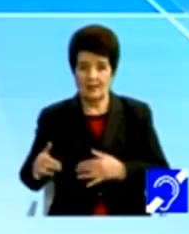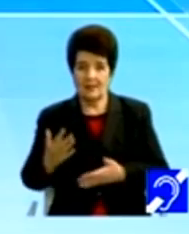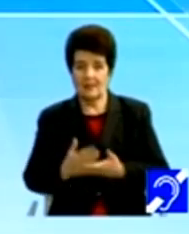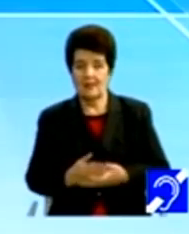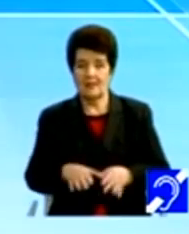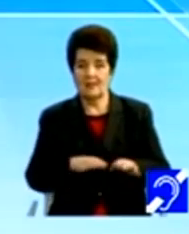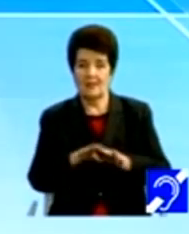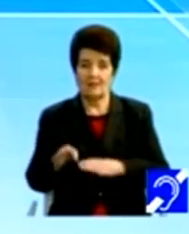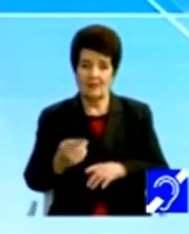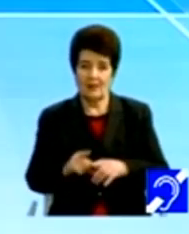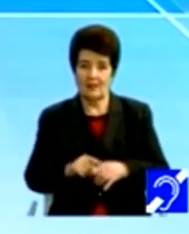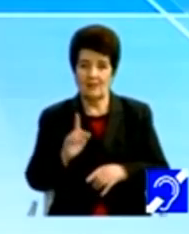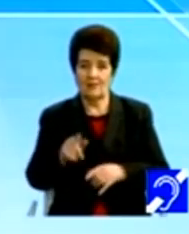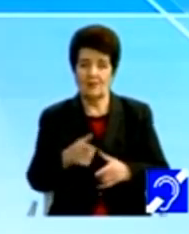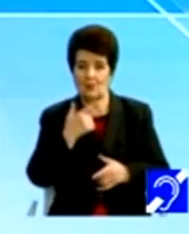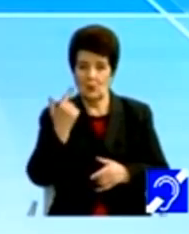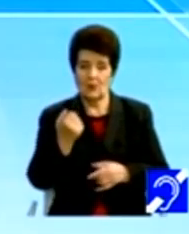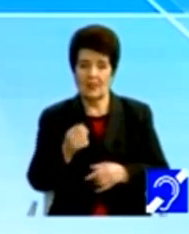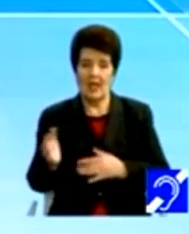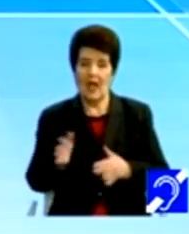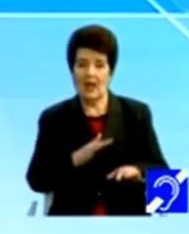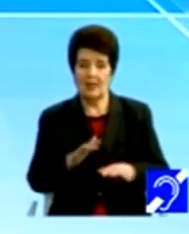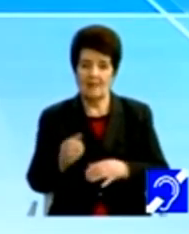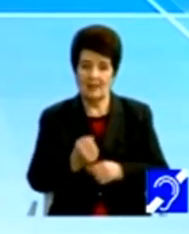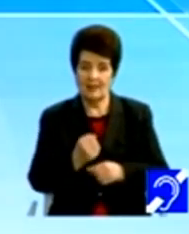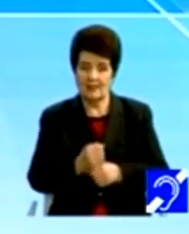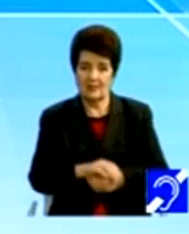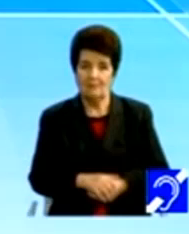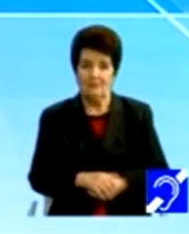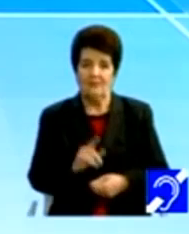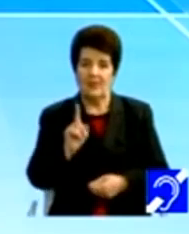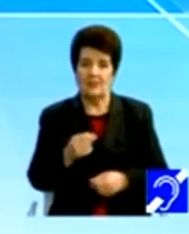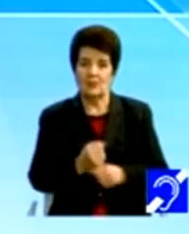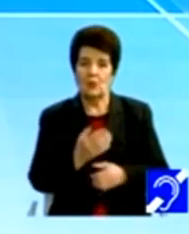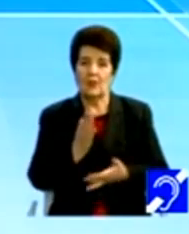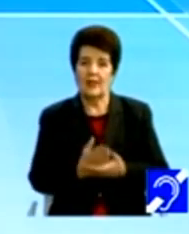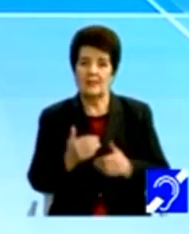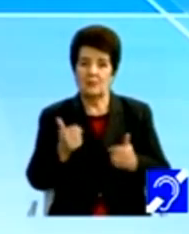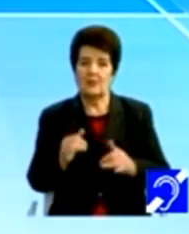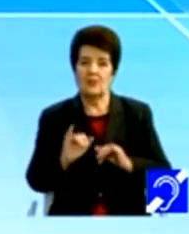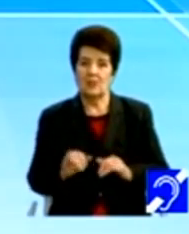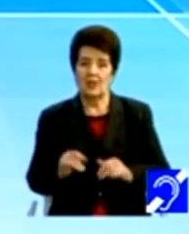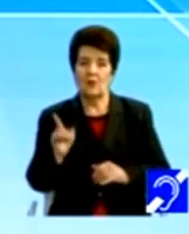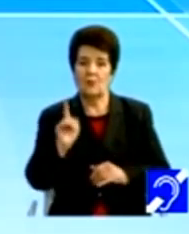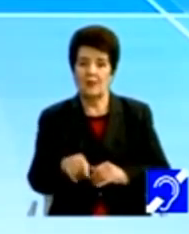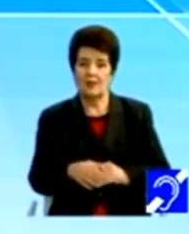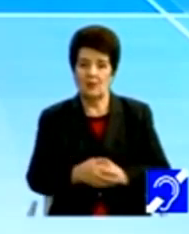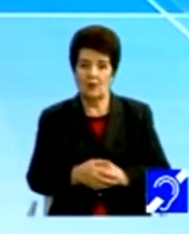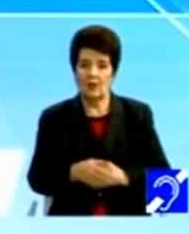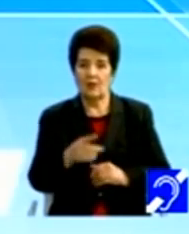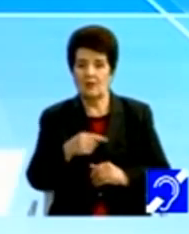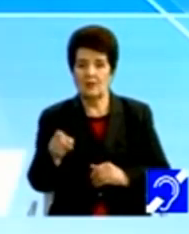în ONG-uri care fac anumite activități. Și acest lucru, vreau să vă spun că este și bine și rău, pentru că în